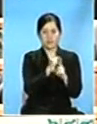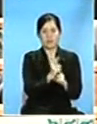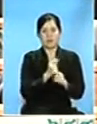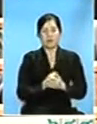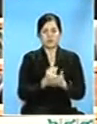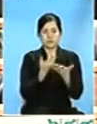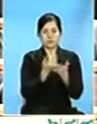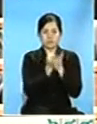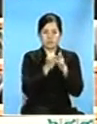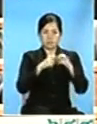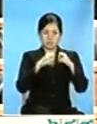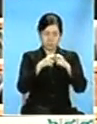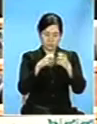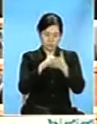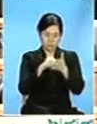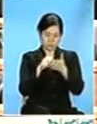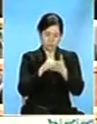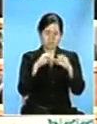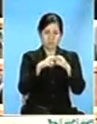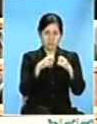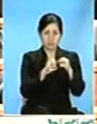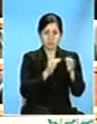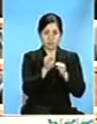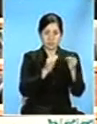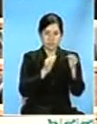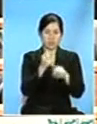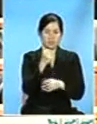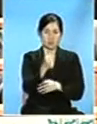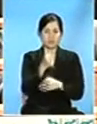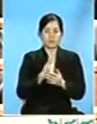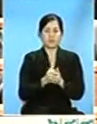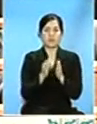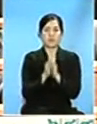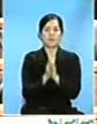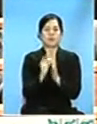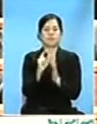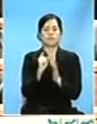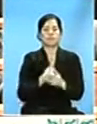อบปัญหาของพี่น้องประชาชนรวมทั้ง